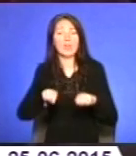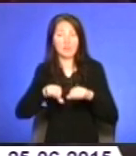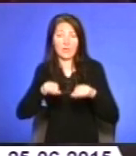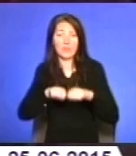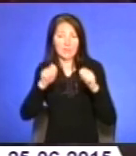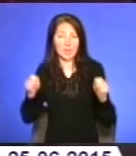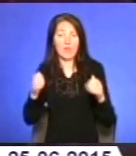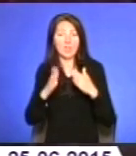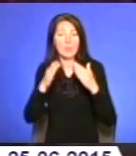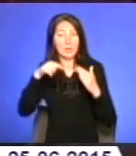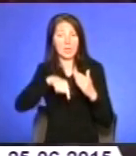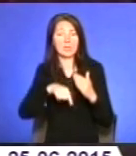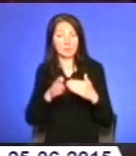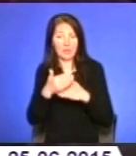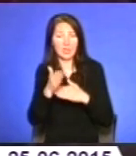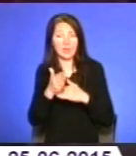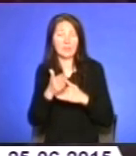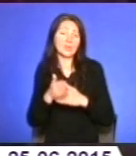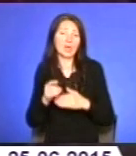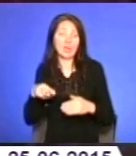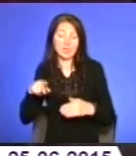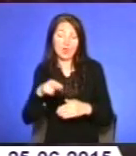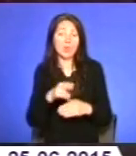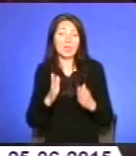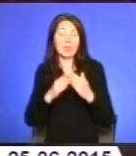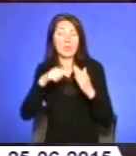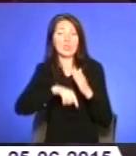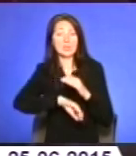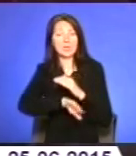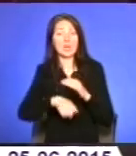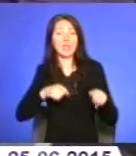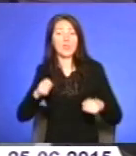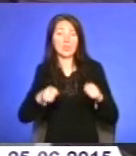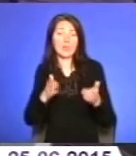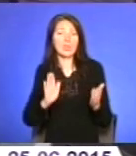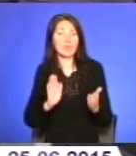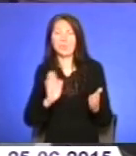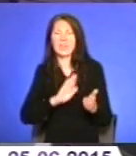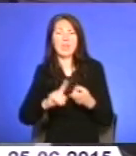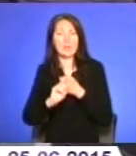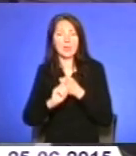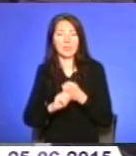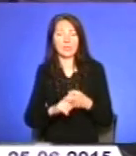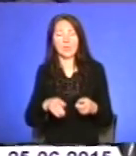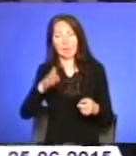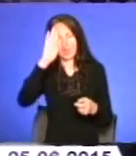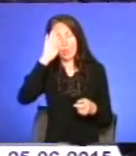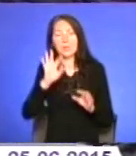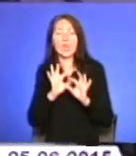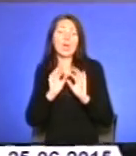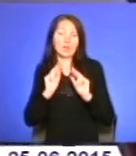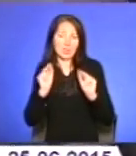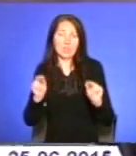вони вільним доступом потрапляли, де викрали велосипеди, які були не пристебнуті. У скоєному хлопці зізналися.